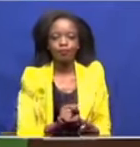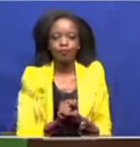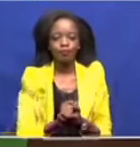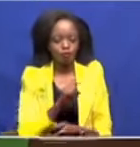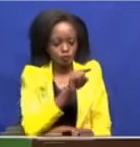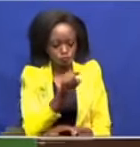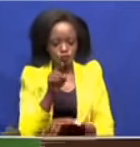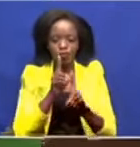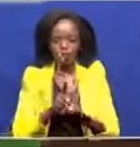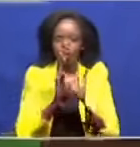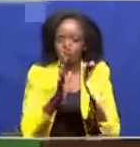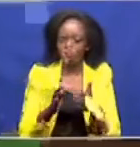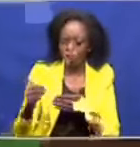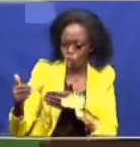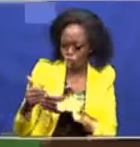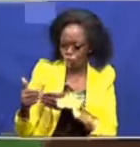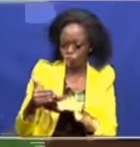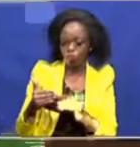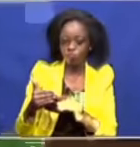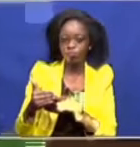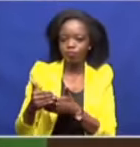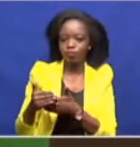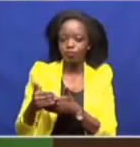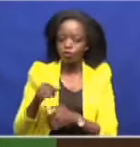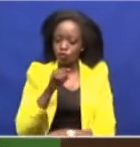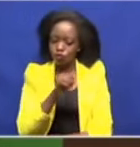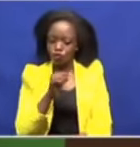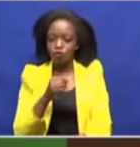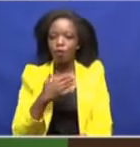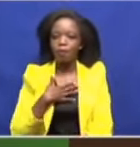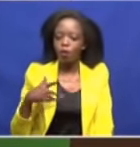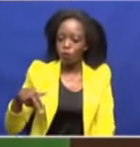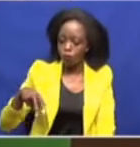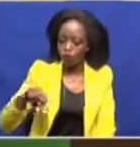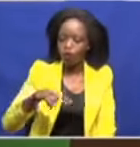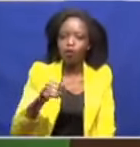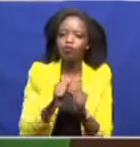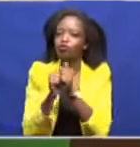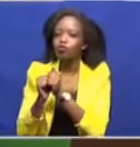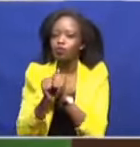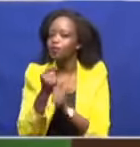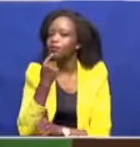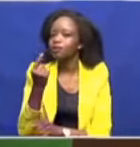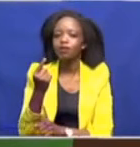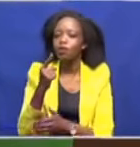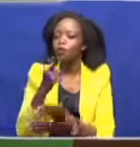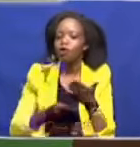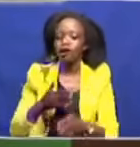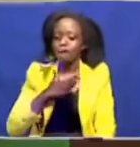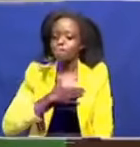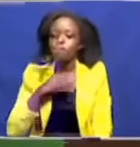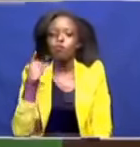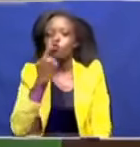nanyi mlio wa karibu mno, nanyi niliyotembea nanyi, mwasema mimi ni